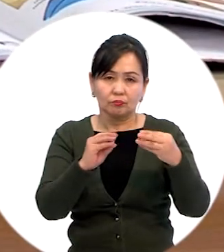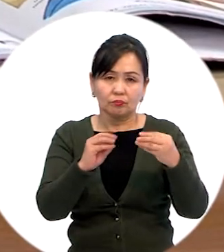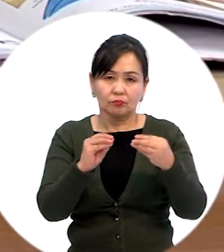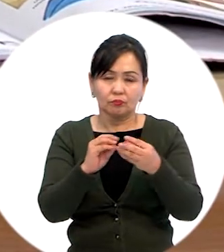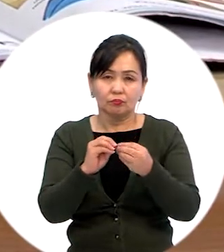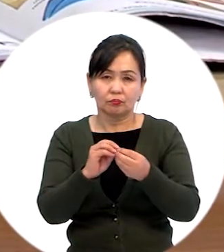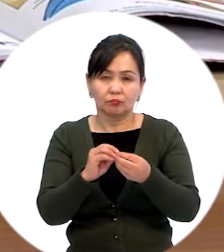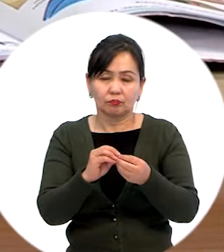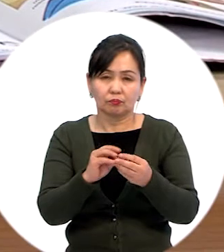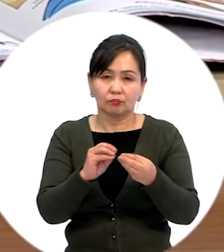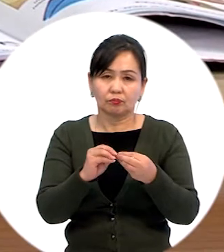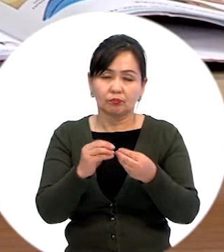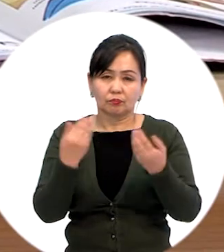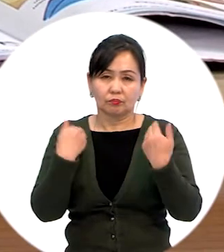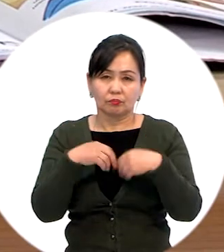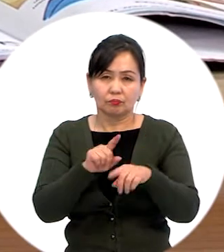хийх хэрэгтэй. Хөшөөгээ дуурайгаад.